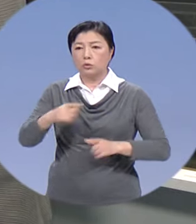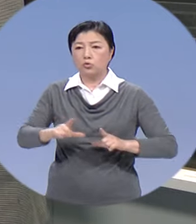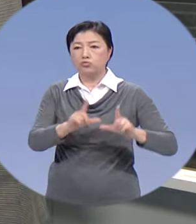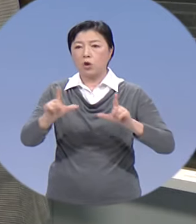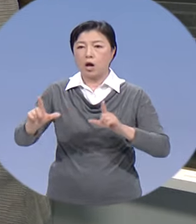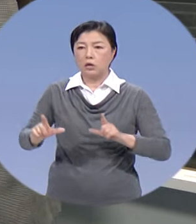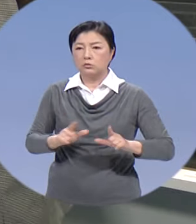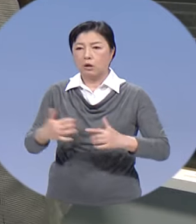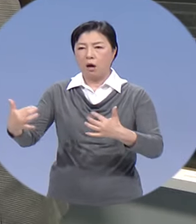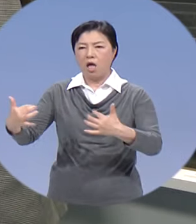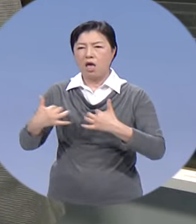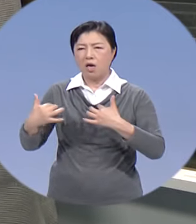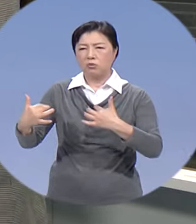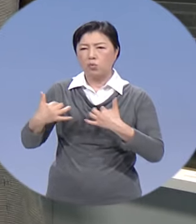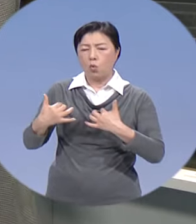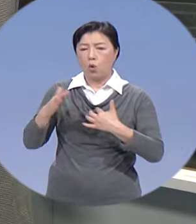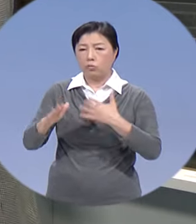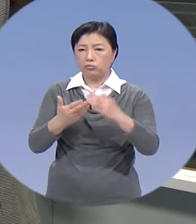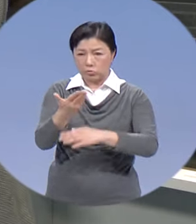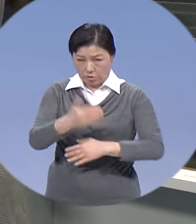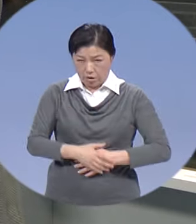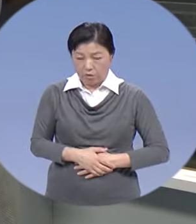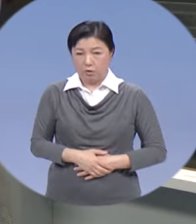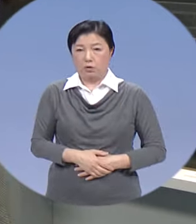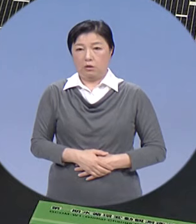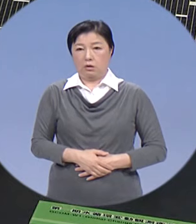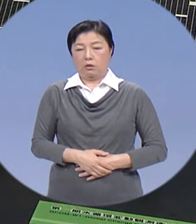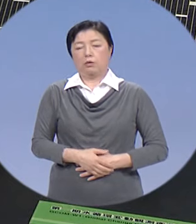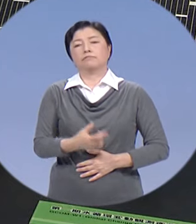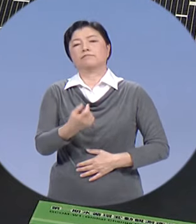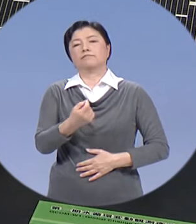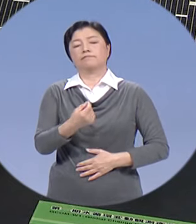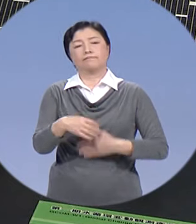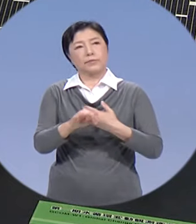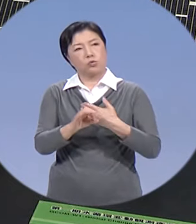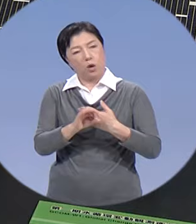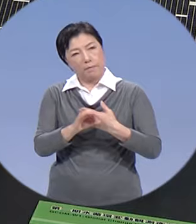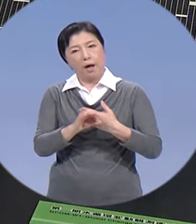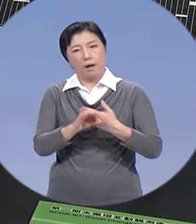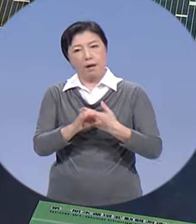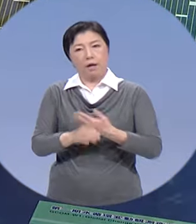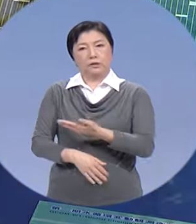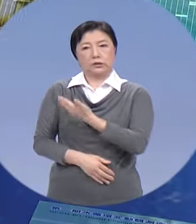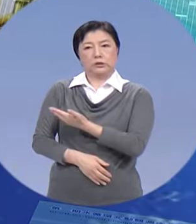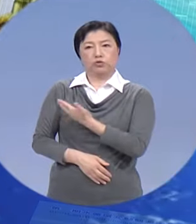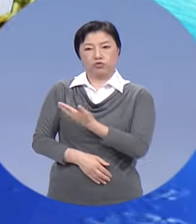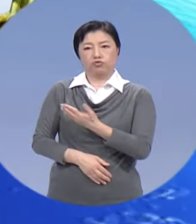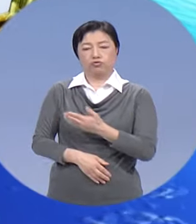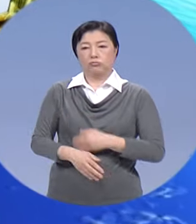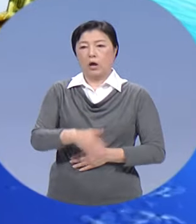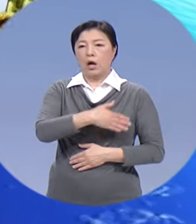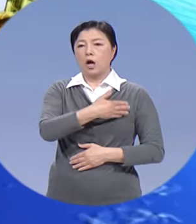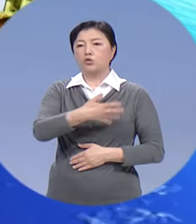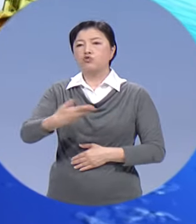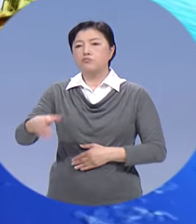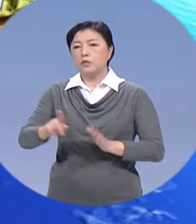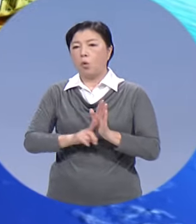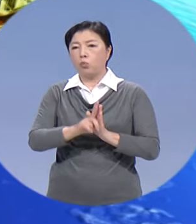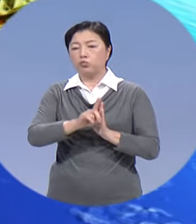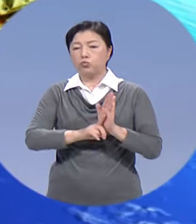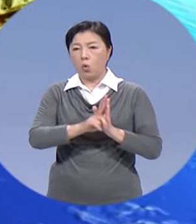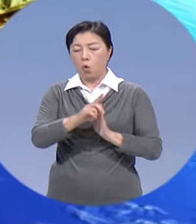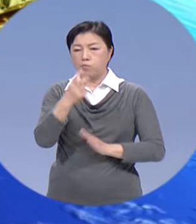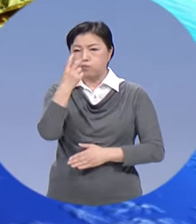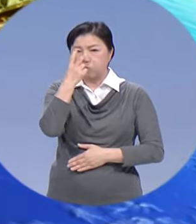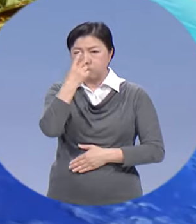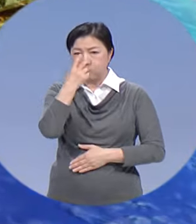に何か影響が出たりするんですか？ はい、例えば雫は海面の温度などを観測しており